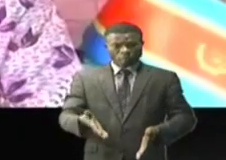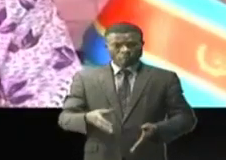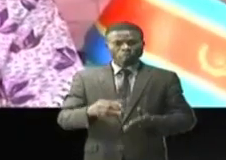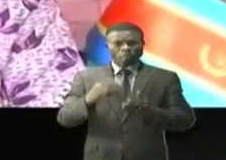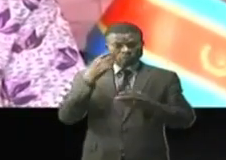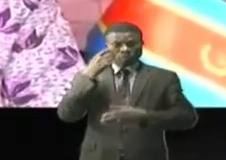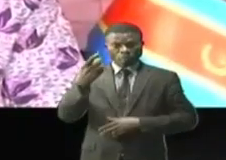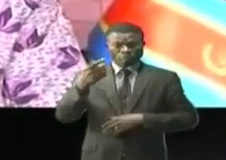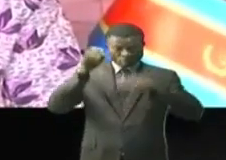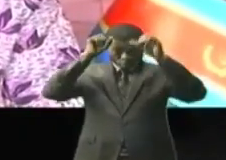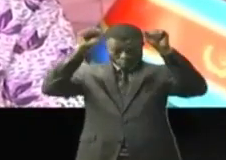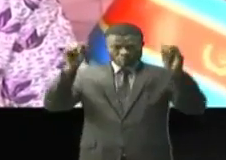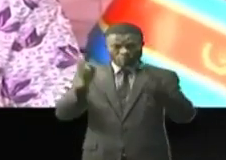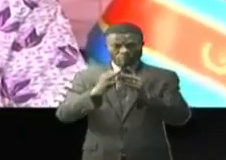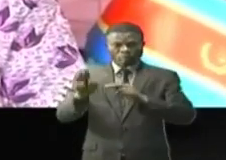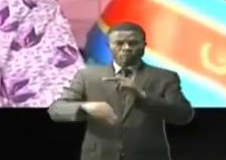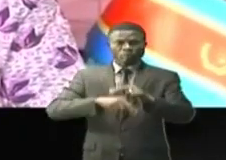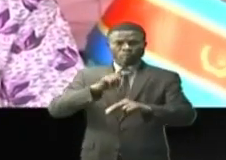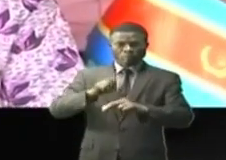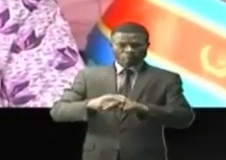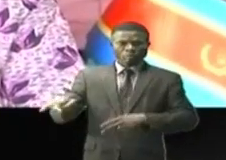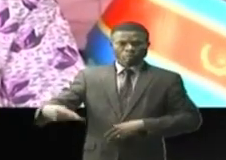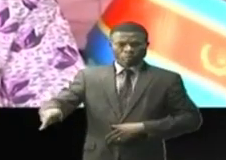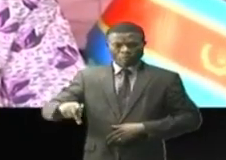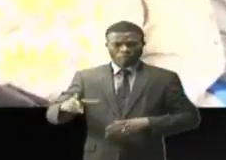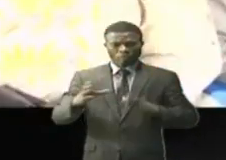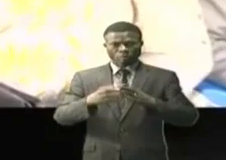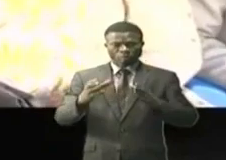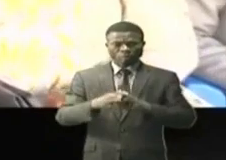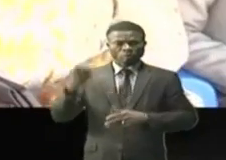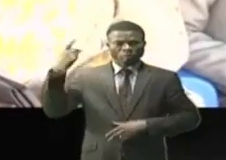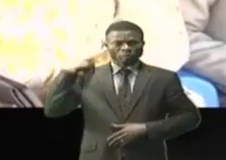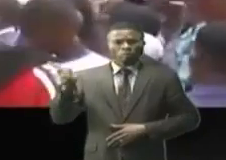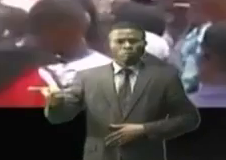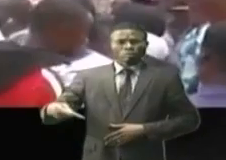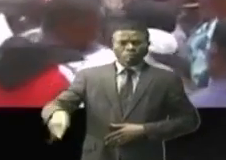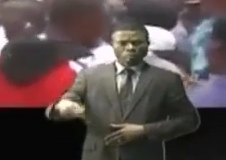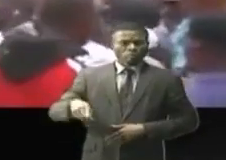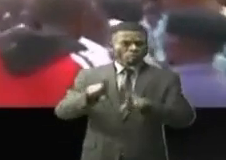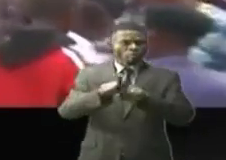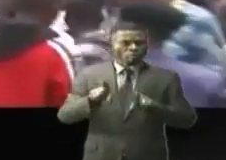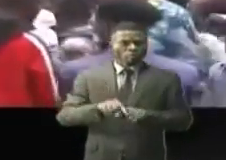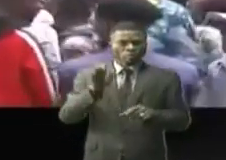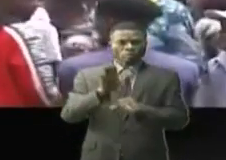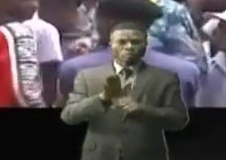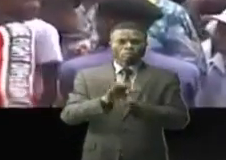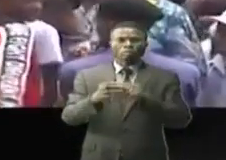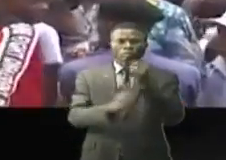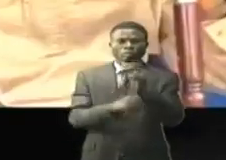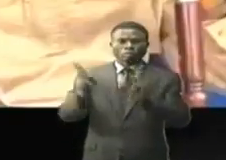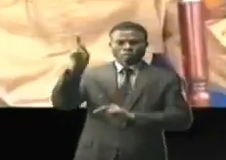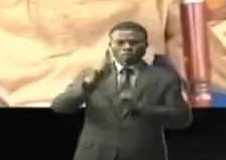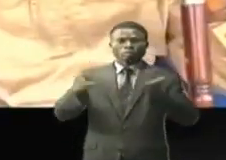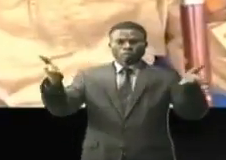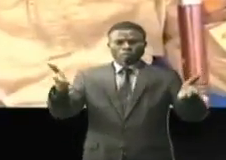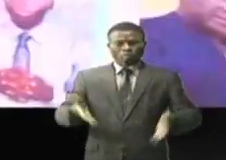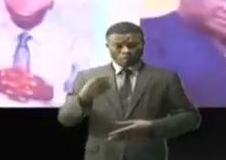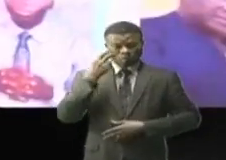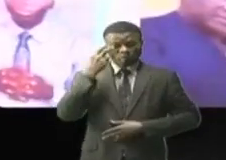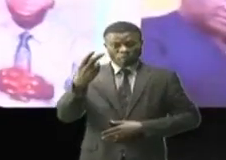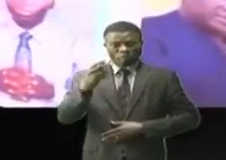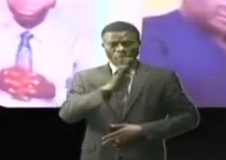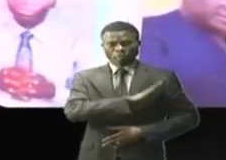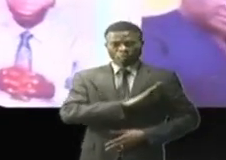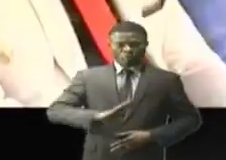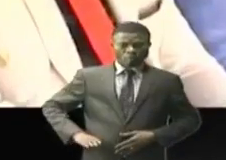la présidente de l'Assemblée provinciale, accompagnée de quelques députés provinciaux et une immense foule de la population, la bourgmestre de